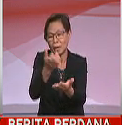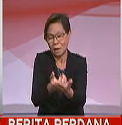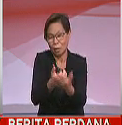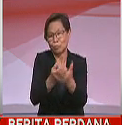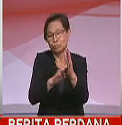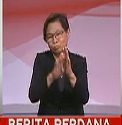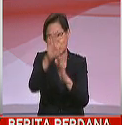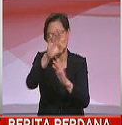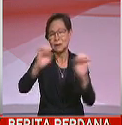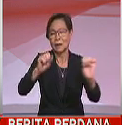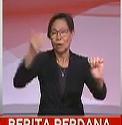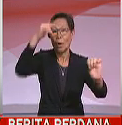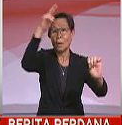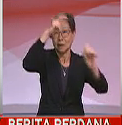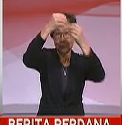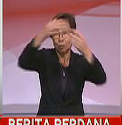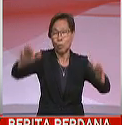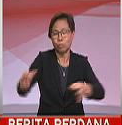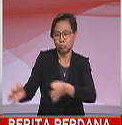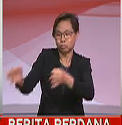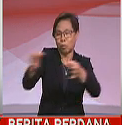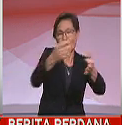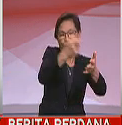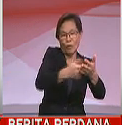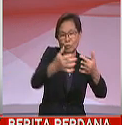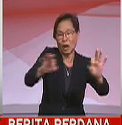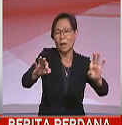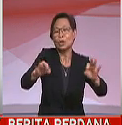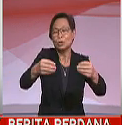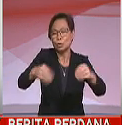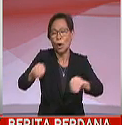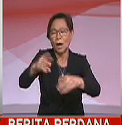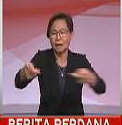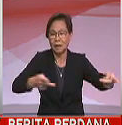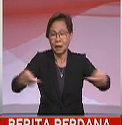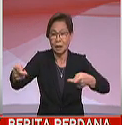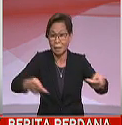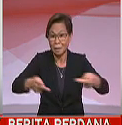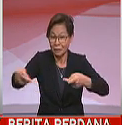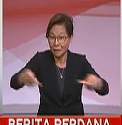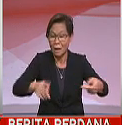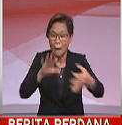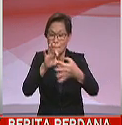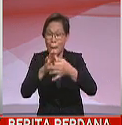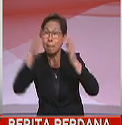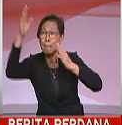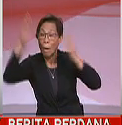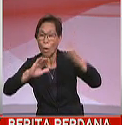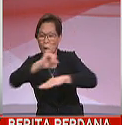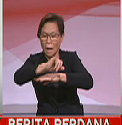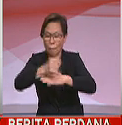ekonomi. Selasa lalu, kerajaan mengumumkan lanjutan pengecualian cukai jualan ke atas kereta penumpang pemasangan tempatan,